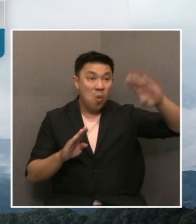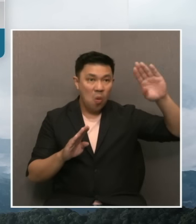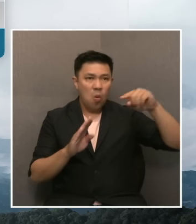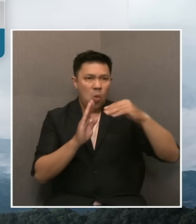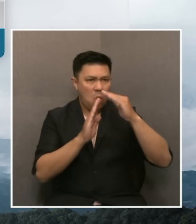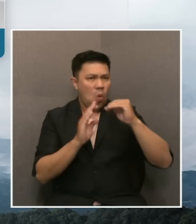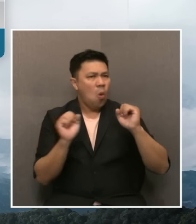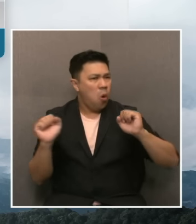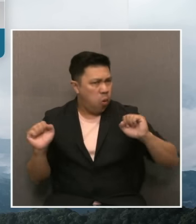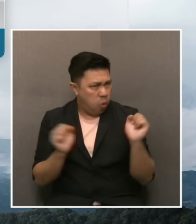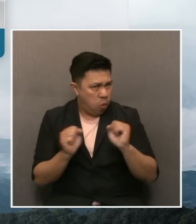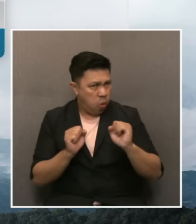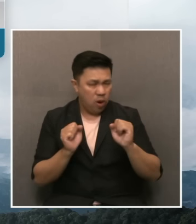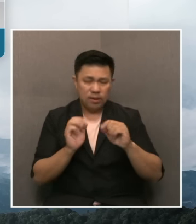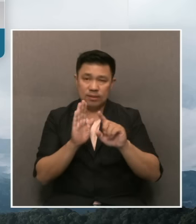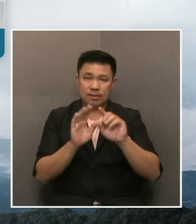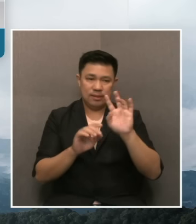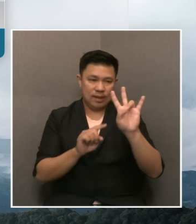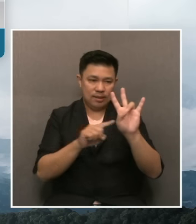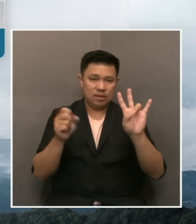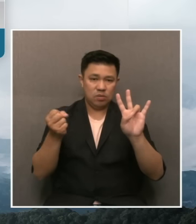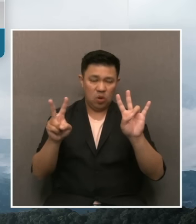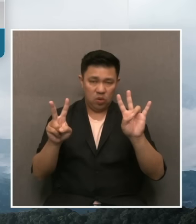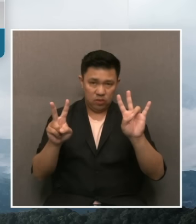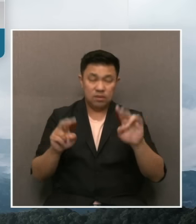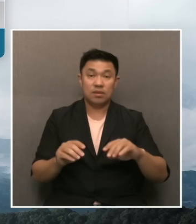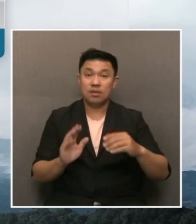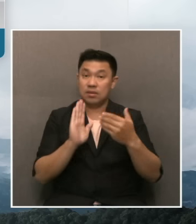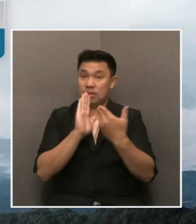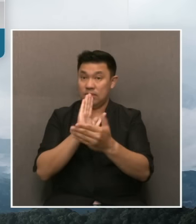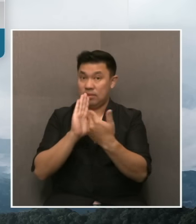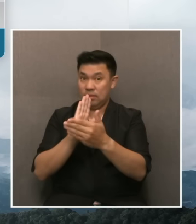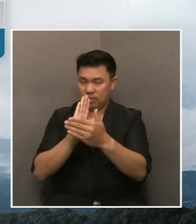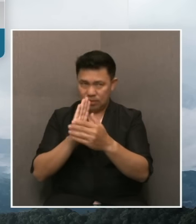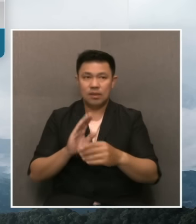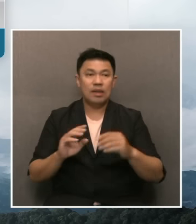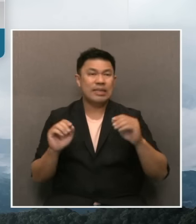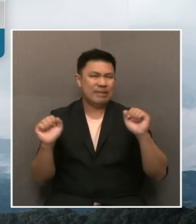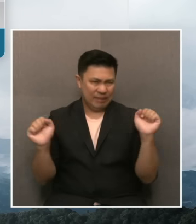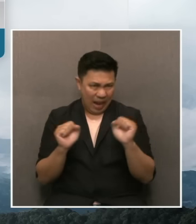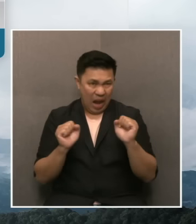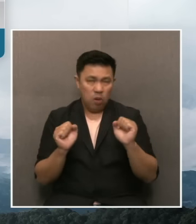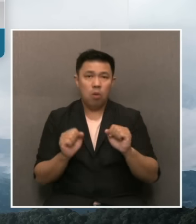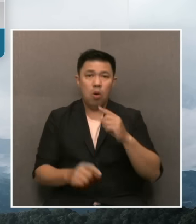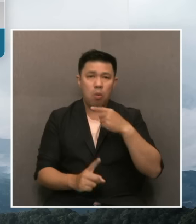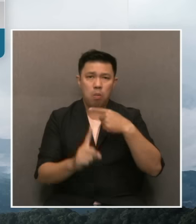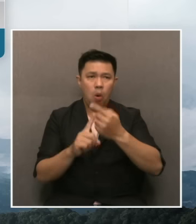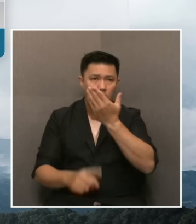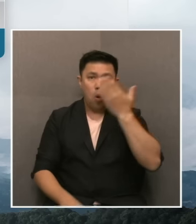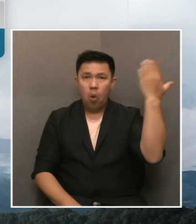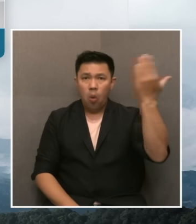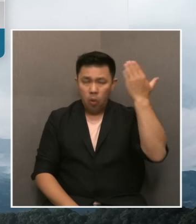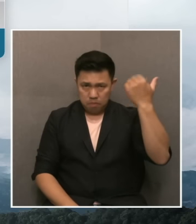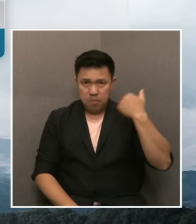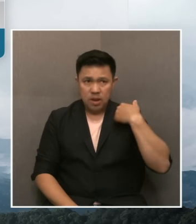ถึหน้าจดอุหภูมิต่สุด 7-12 องศาเซเซีสภาคตะวออกเชิงเหืออากาศเย็ถึงหนาวกับมีลมแรงอุätzeศพู